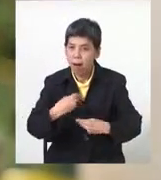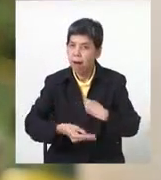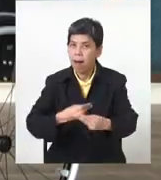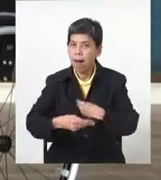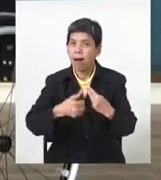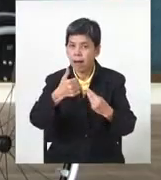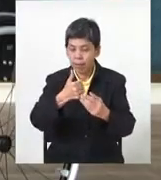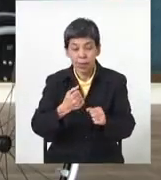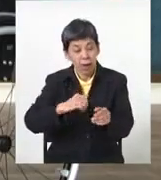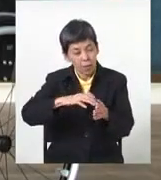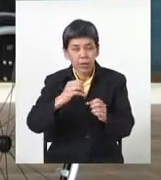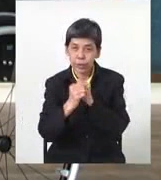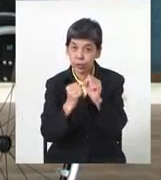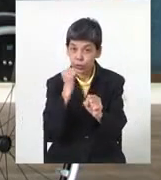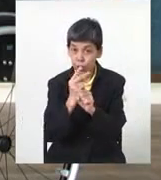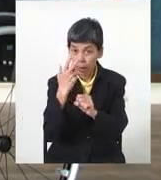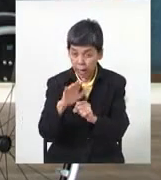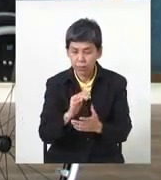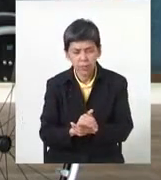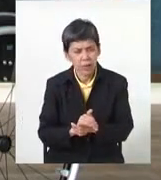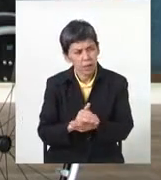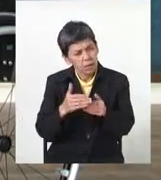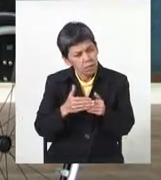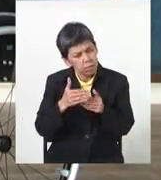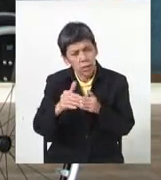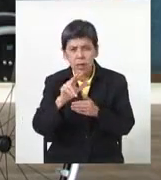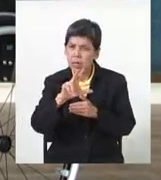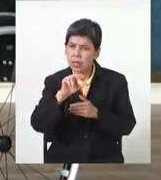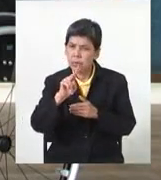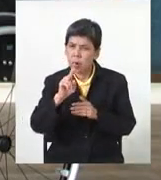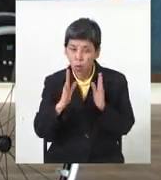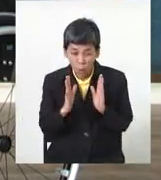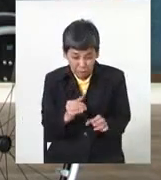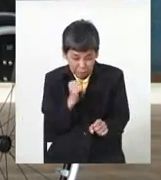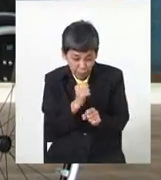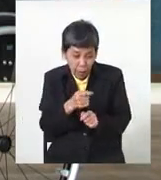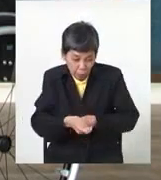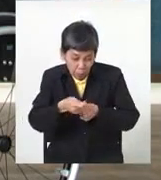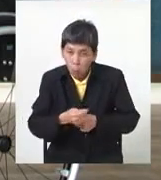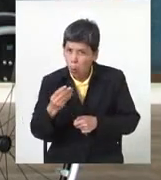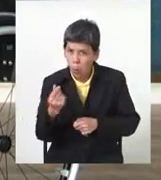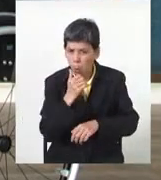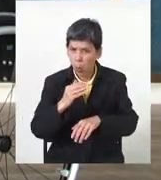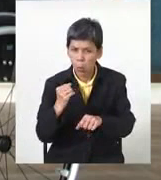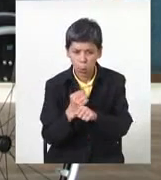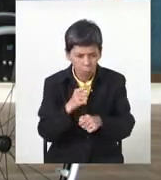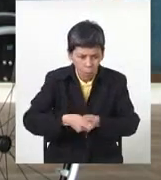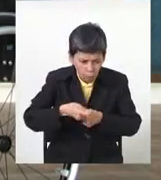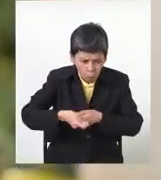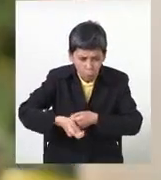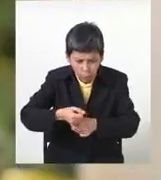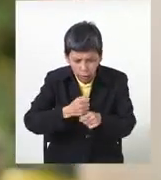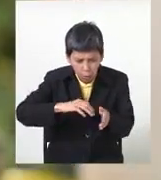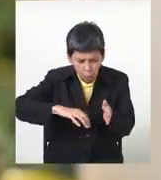เศรษฐกิจหลังจากเอ่อขุดครองประมาณ 2ปี 32กมด้วยแรงงานคนก็ถือว่ารวดเร็วมากนะอาจารย์รวดเร็ว